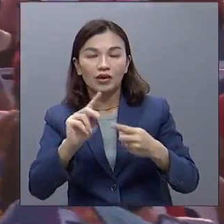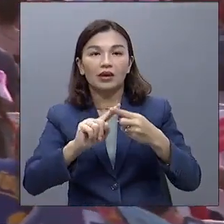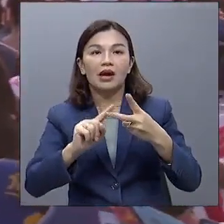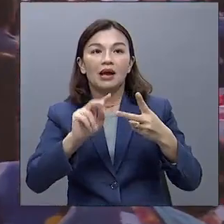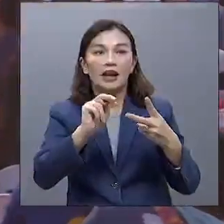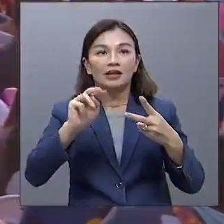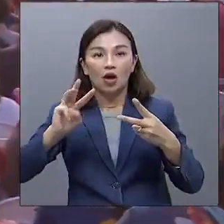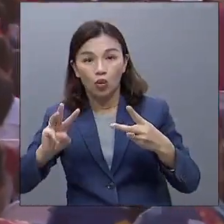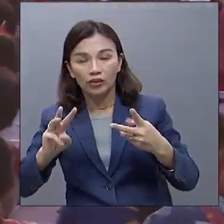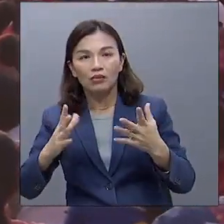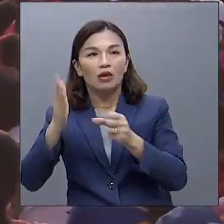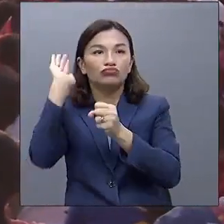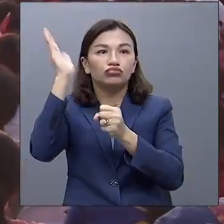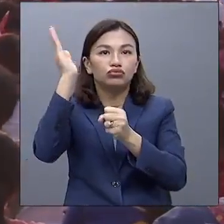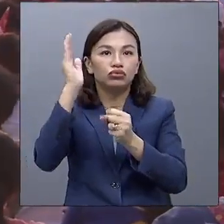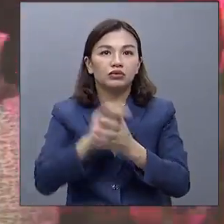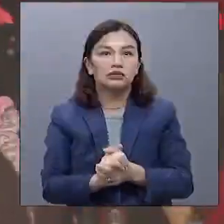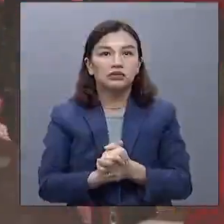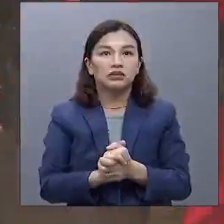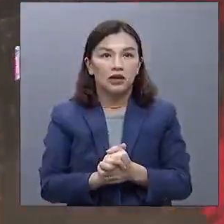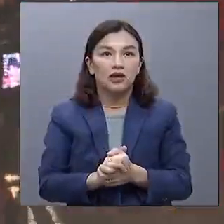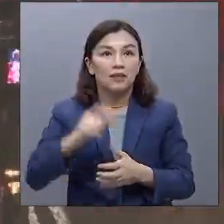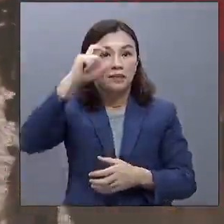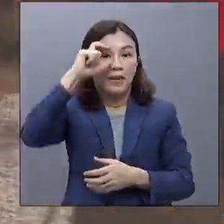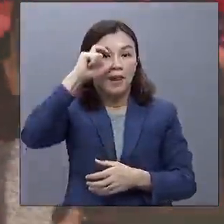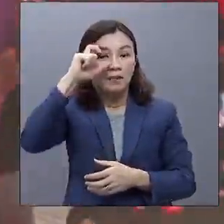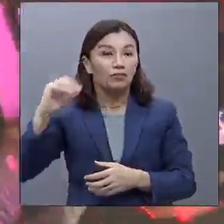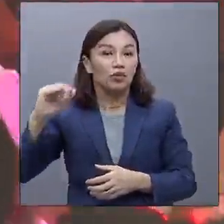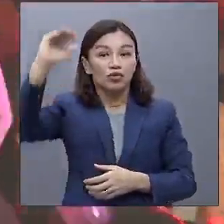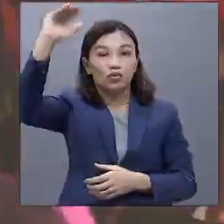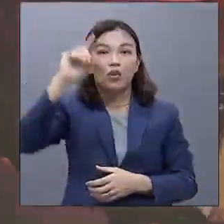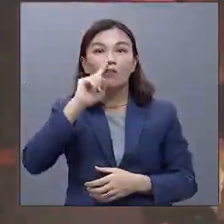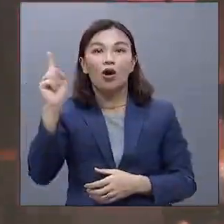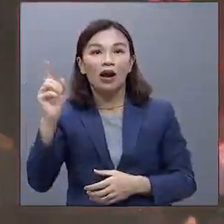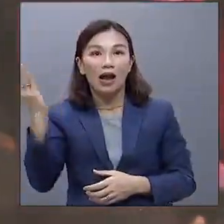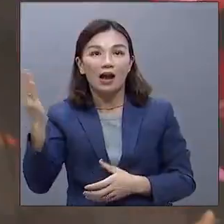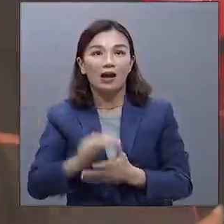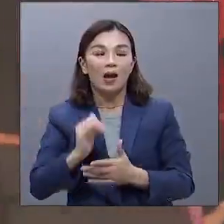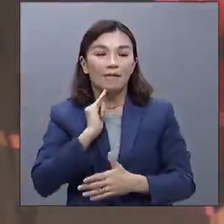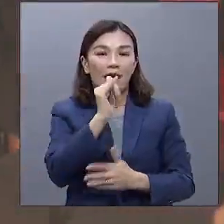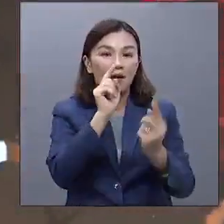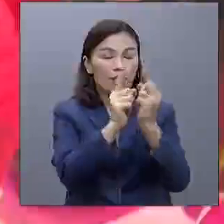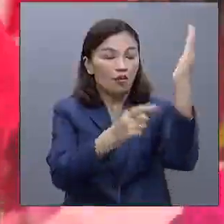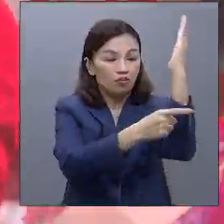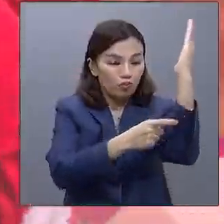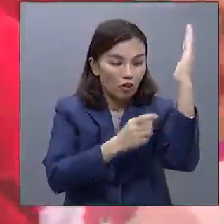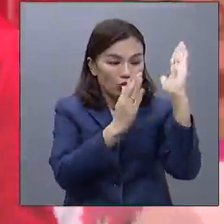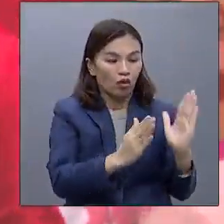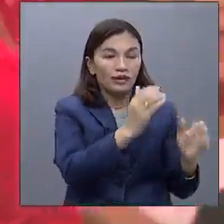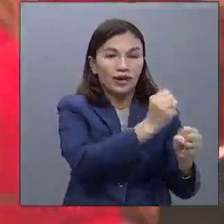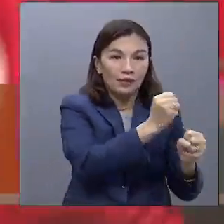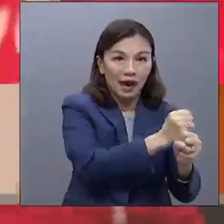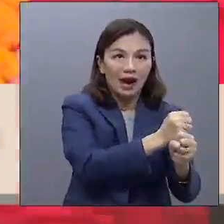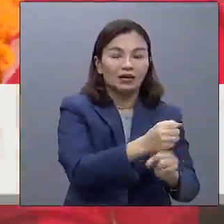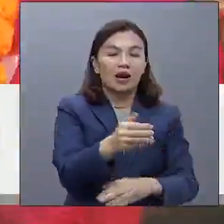ราศัยคุณเศรษฐาบอกว่าไปพบกับชาวสวนยางกลุ่มชาวประมงเพื่อรับทราบความเดือดร้อนซึ่งกลุ่มสวนยางเนี่ยเ